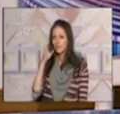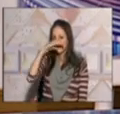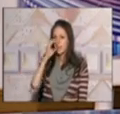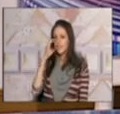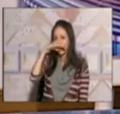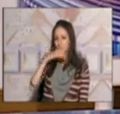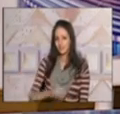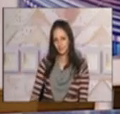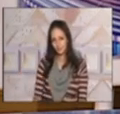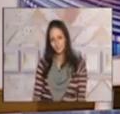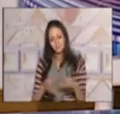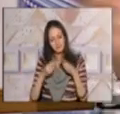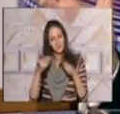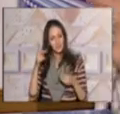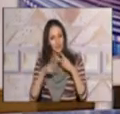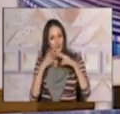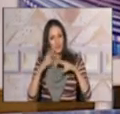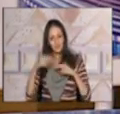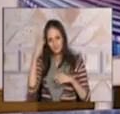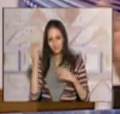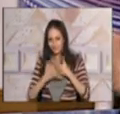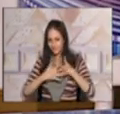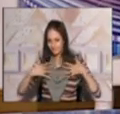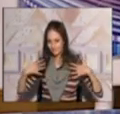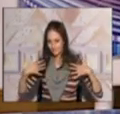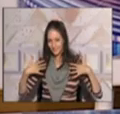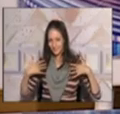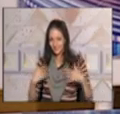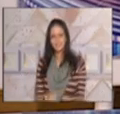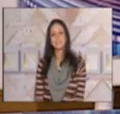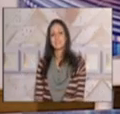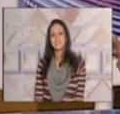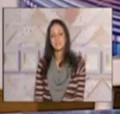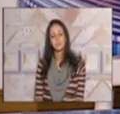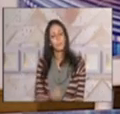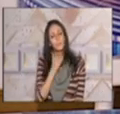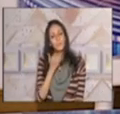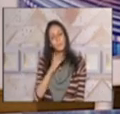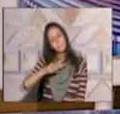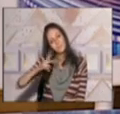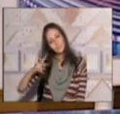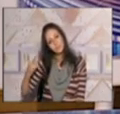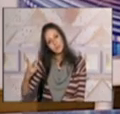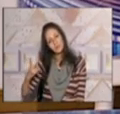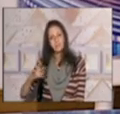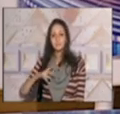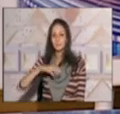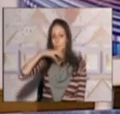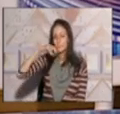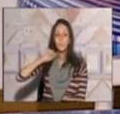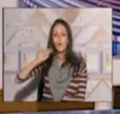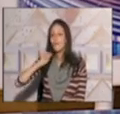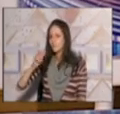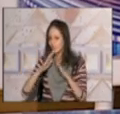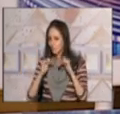الحاجات اللي بتسعدني طبعا يعني مفيش تحيز ضد القاهرين والقاهره، انا قاهري يعني، ولكن اللي بتسعدني ان